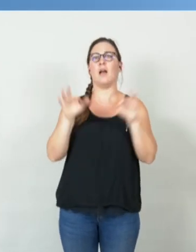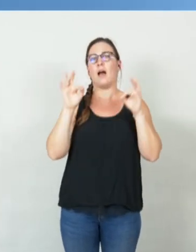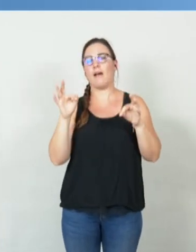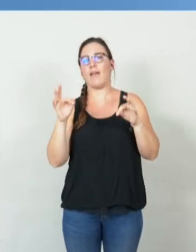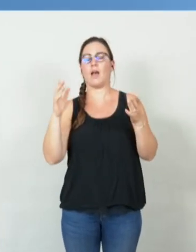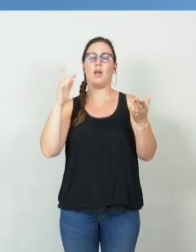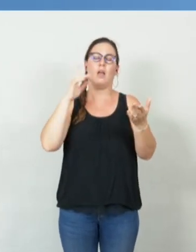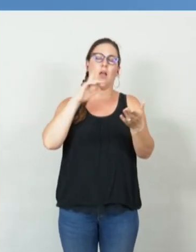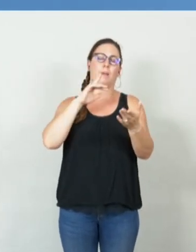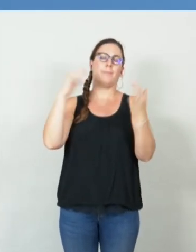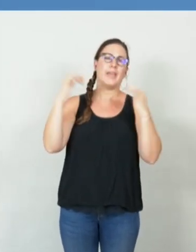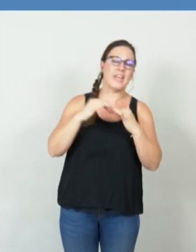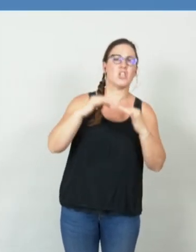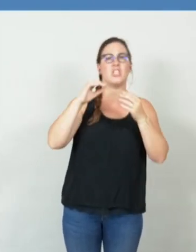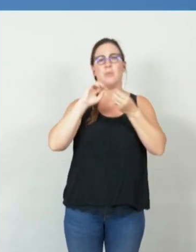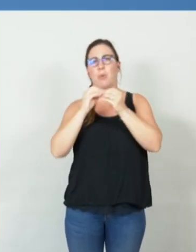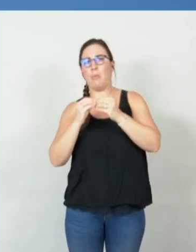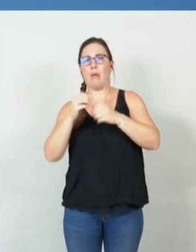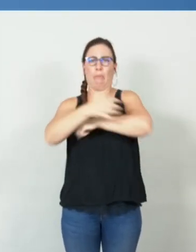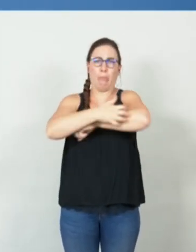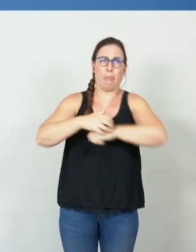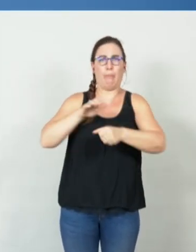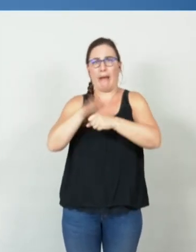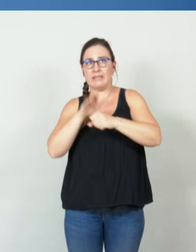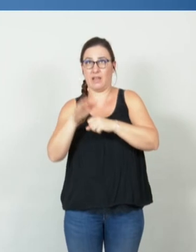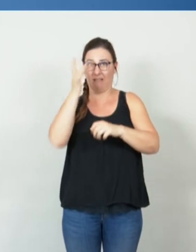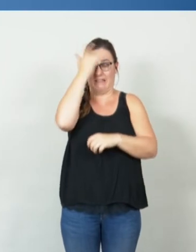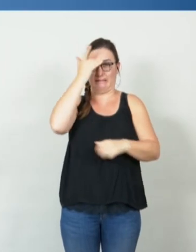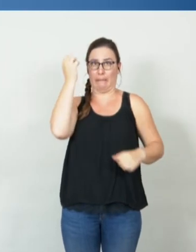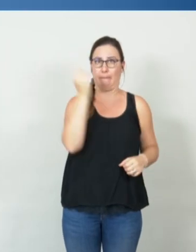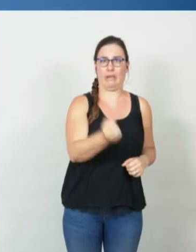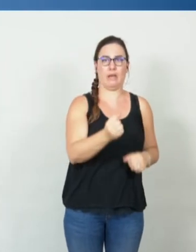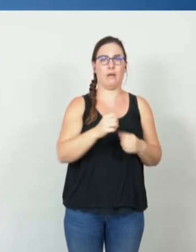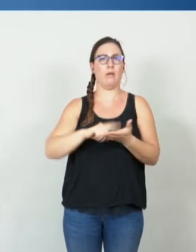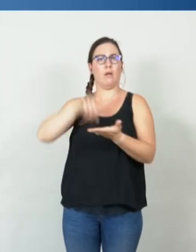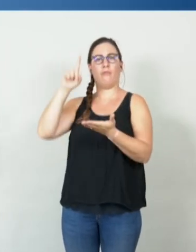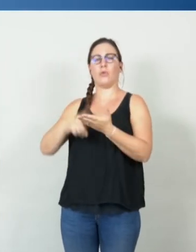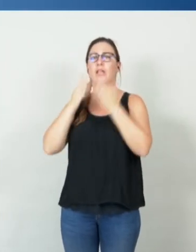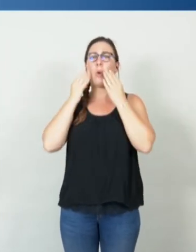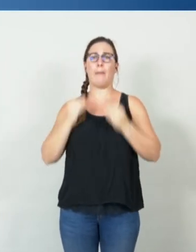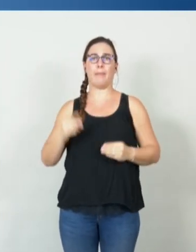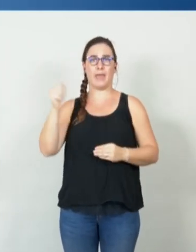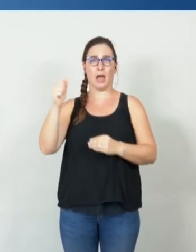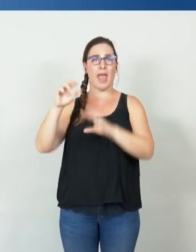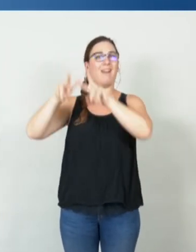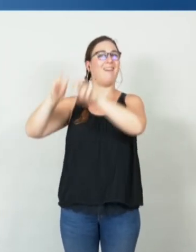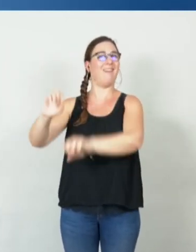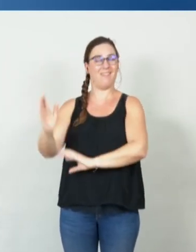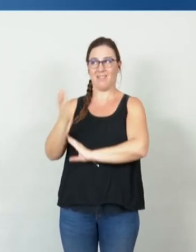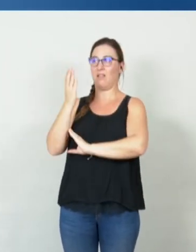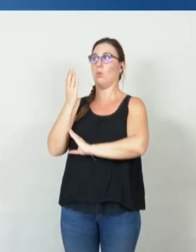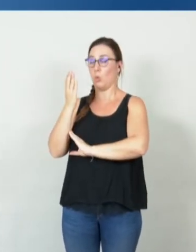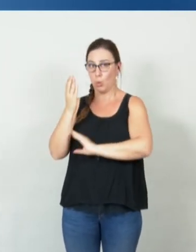d'hiver elle est cruelle en été dans une étude produite par la Fondation Abbé Pierre ce jour nous apprenons que 69%